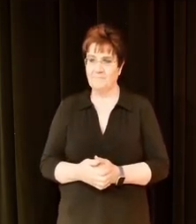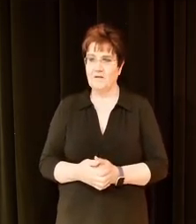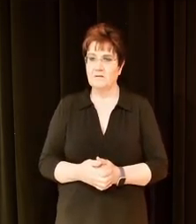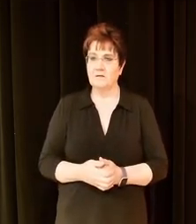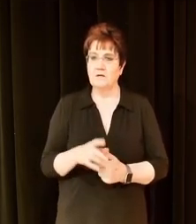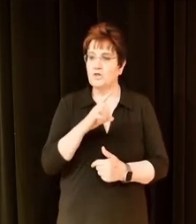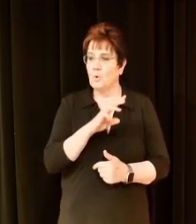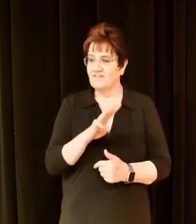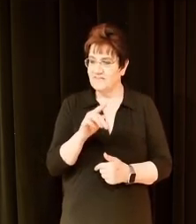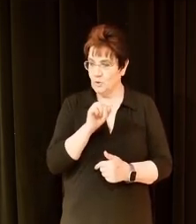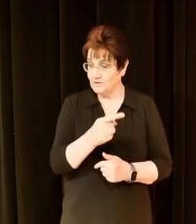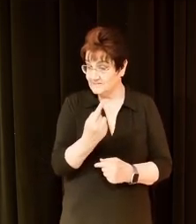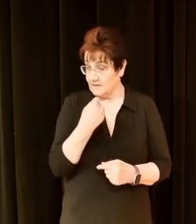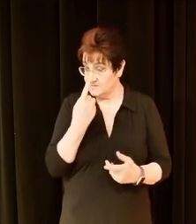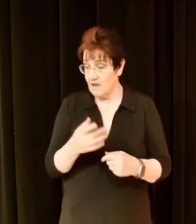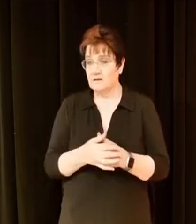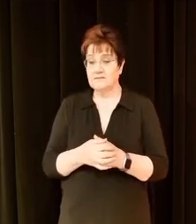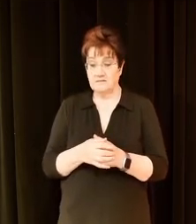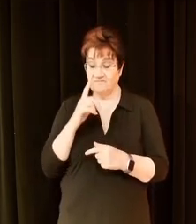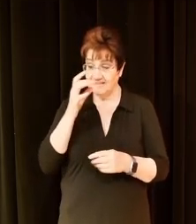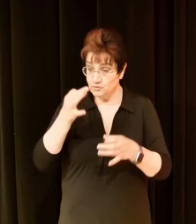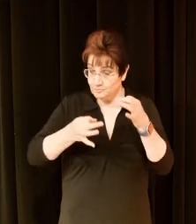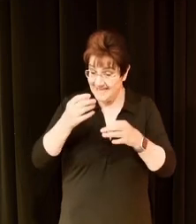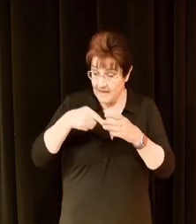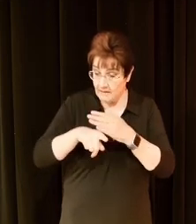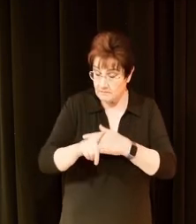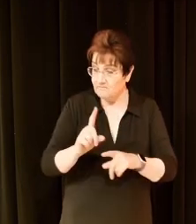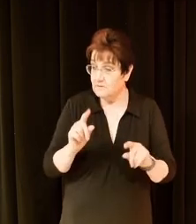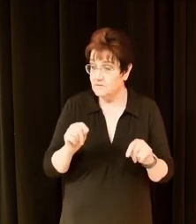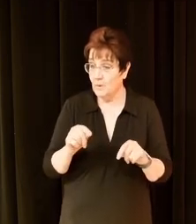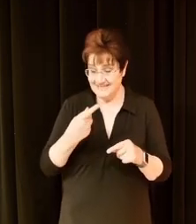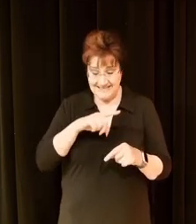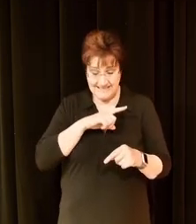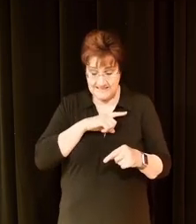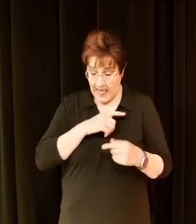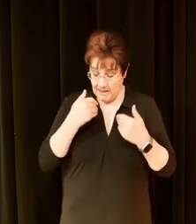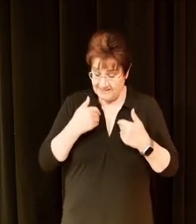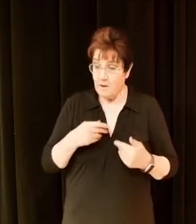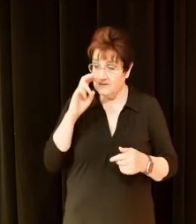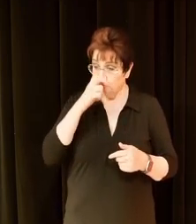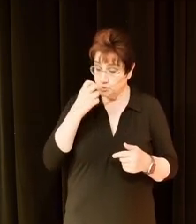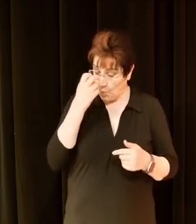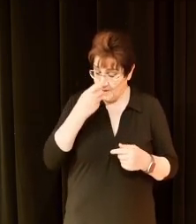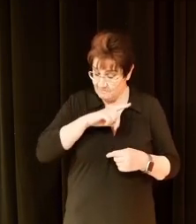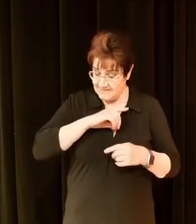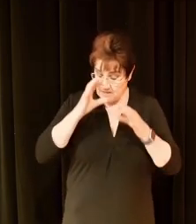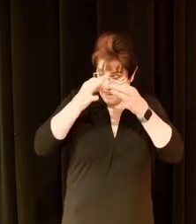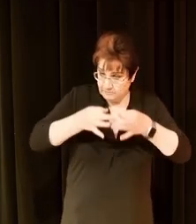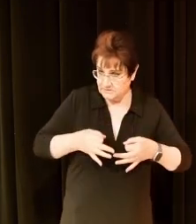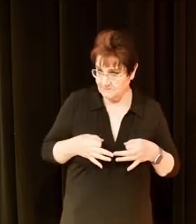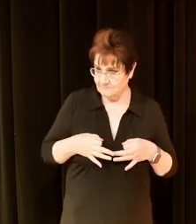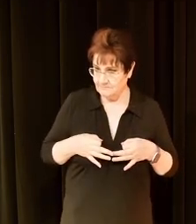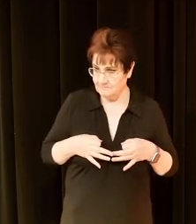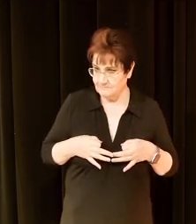Winnicott sagt, im Spiel findet die Suche nach dem Selbst statt. Und zwar in dem oder gerade im Spielen